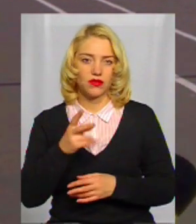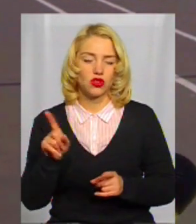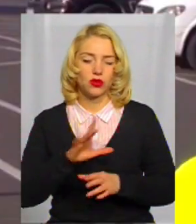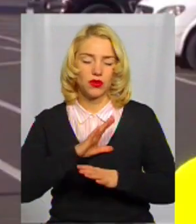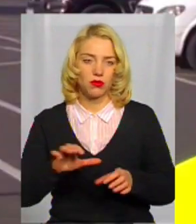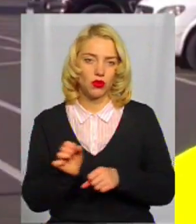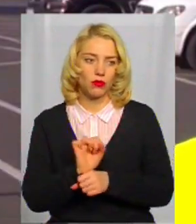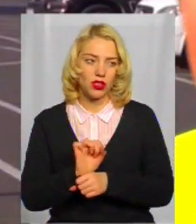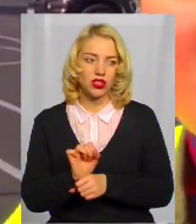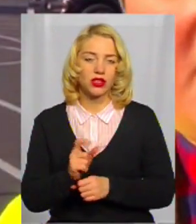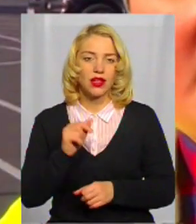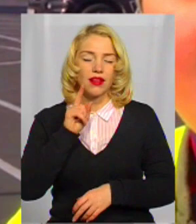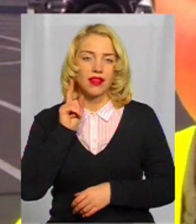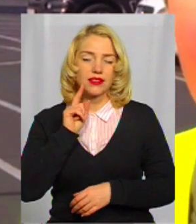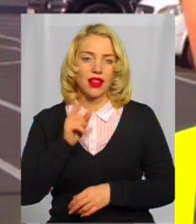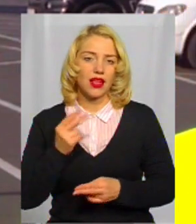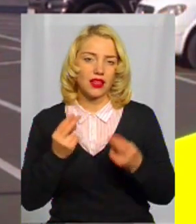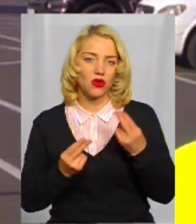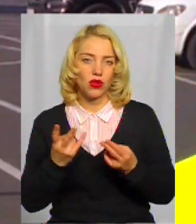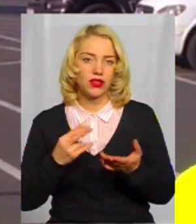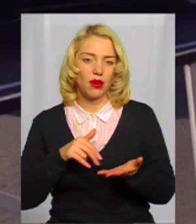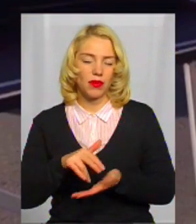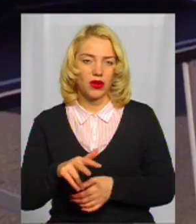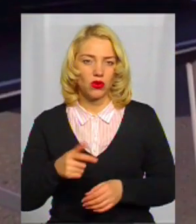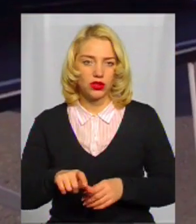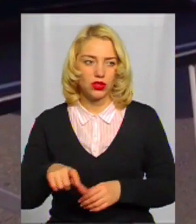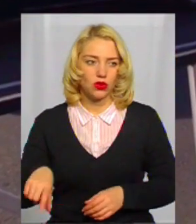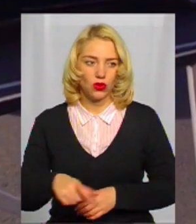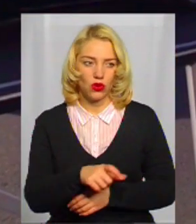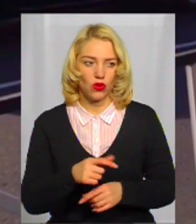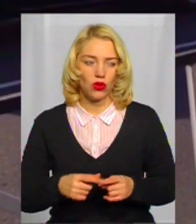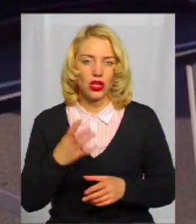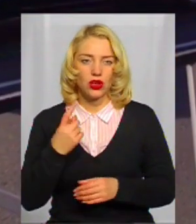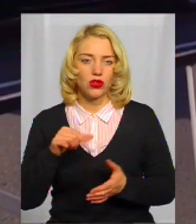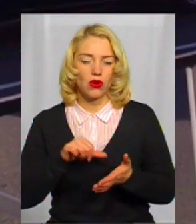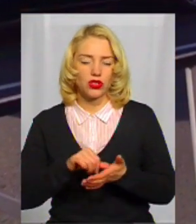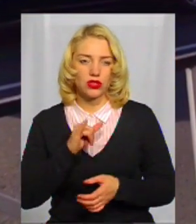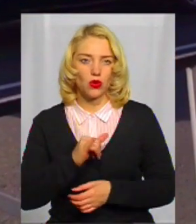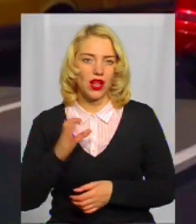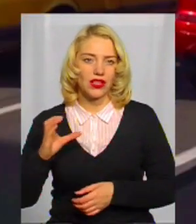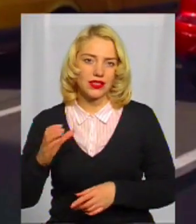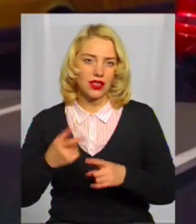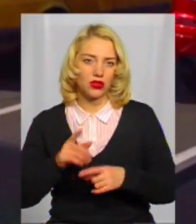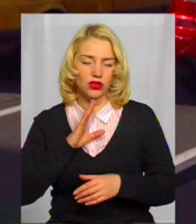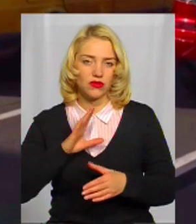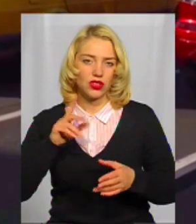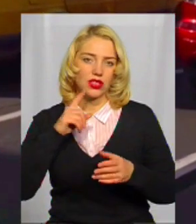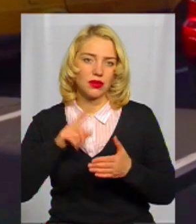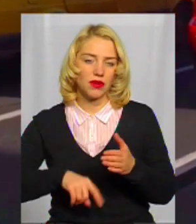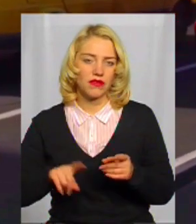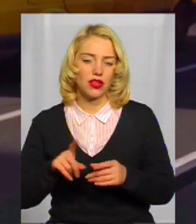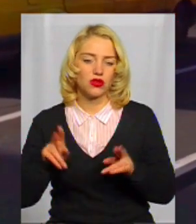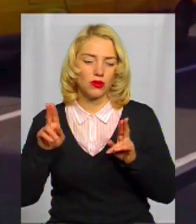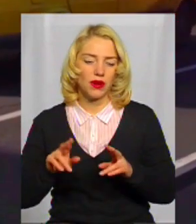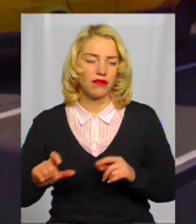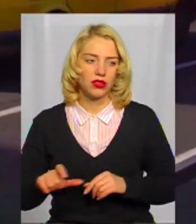було машин. На зелений колір треба потрібно переходити. Ще одна учасниця акції – Уляна Середюк. Дівчина запевняє, правил дорожнього